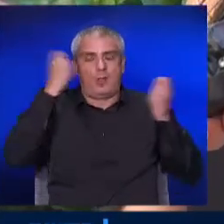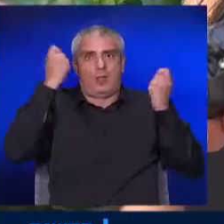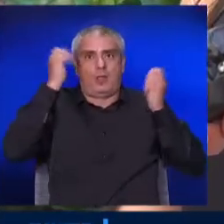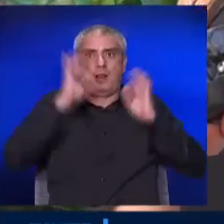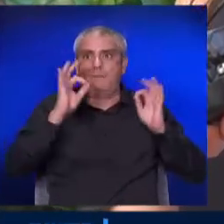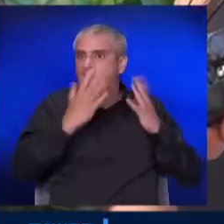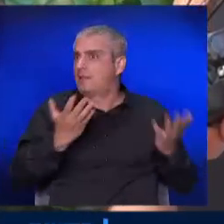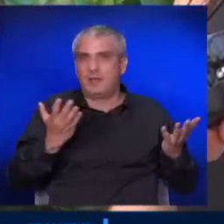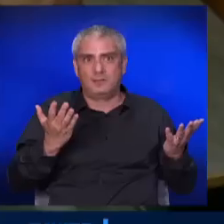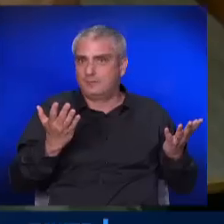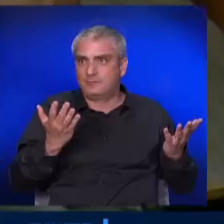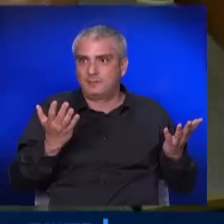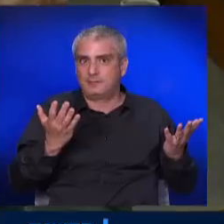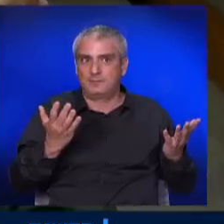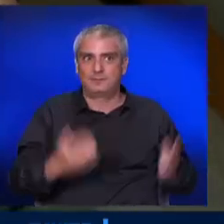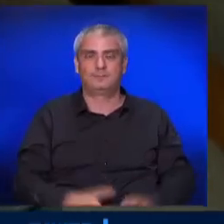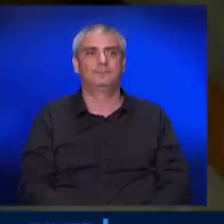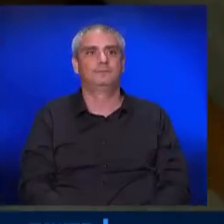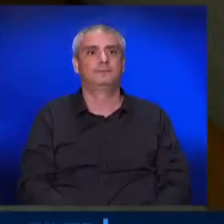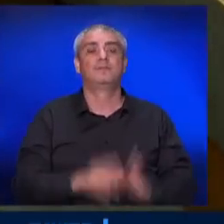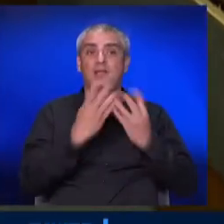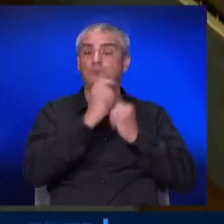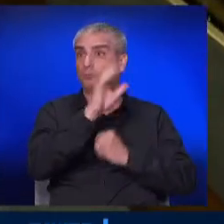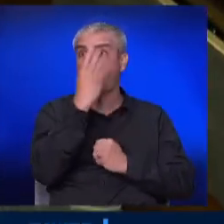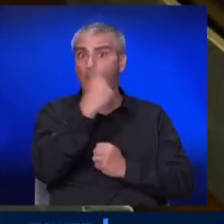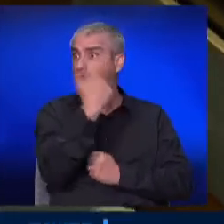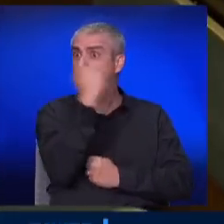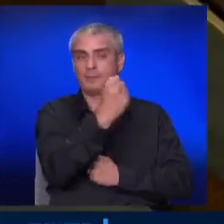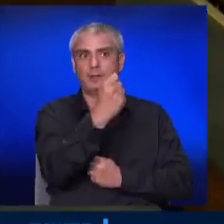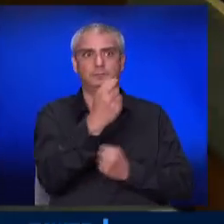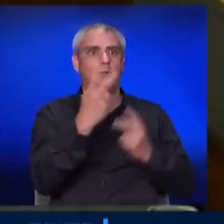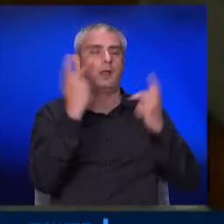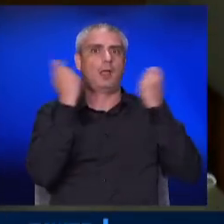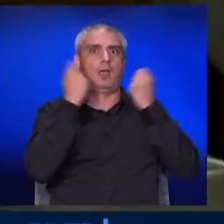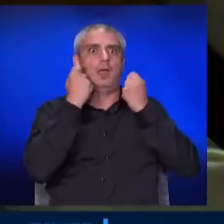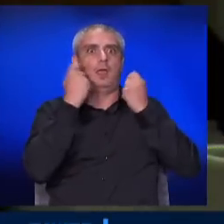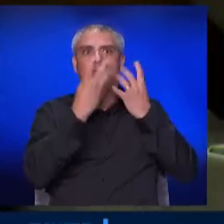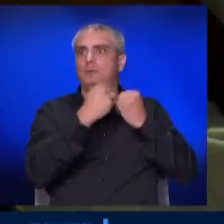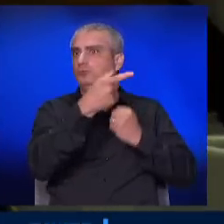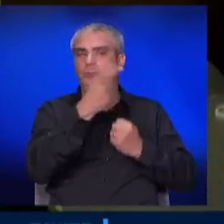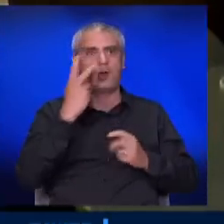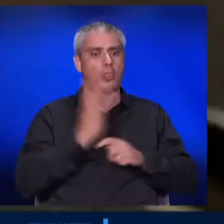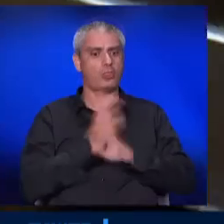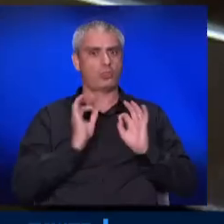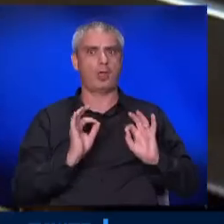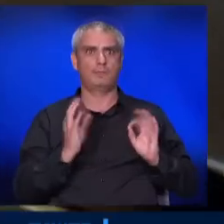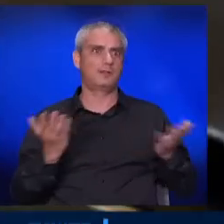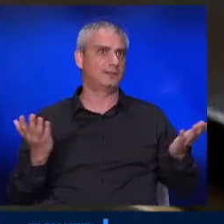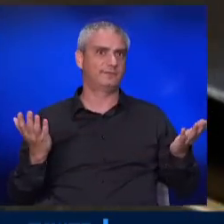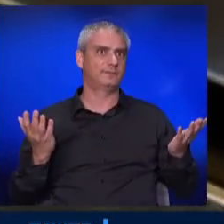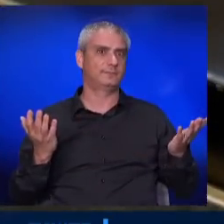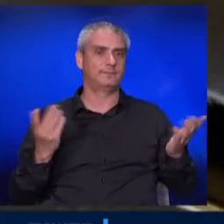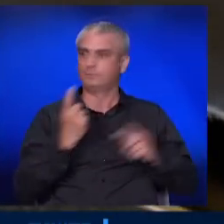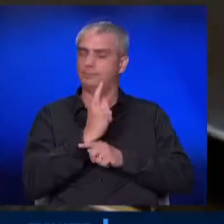הוא לא מתאושש. גם במשפחתו של החשוד ברצח נשארו עמומים מאיש המשפחה הנורמטיבי לכאורה, שבין